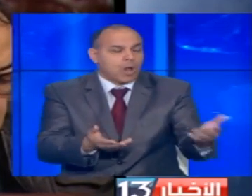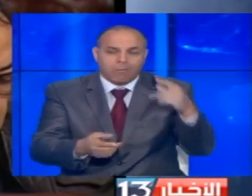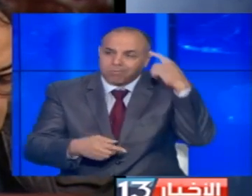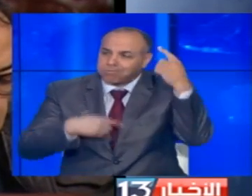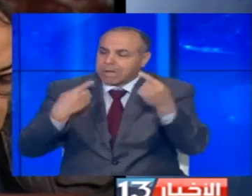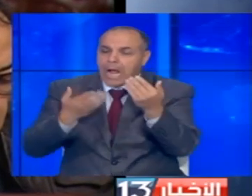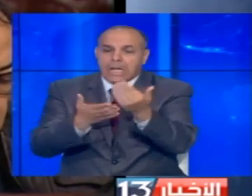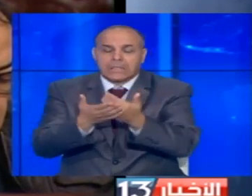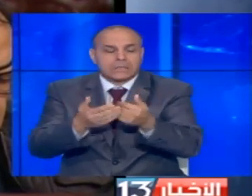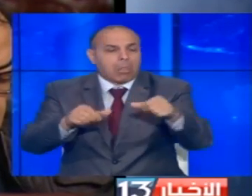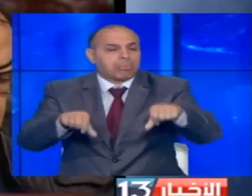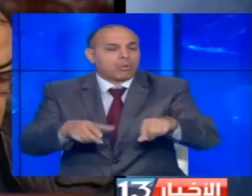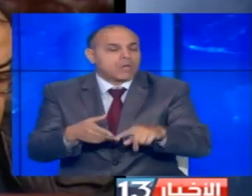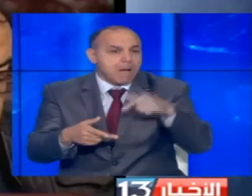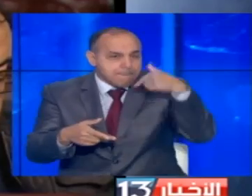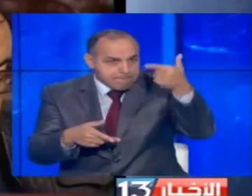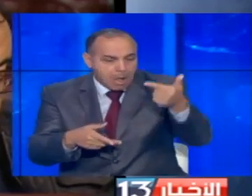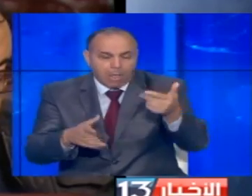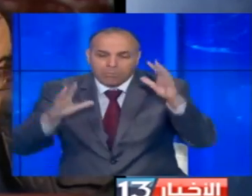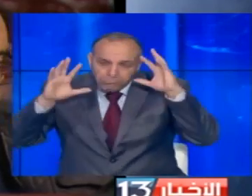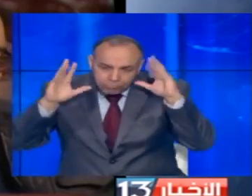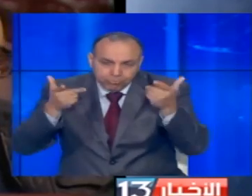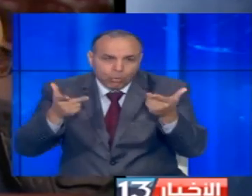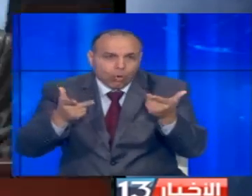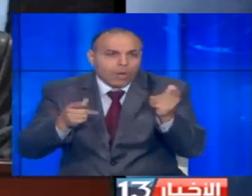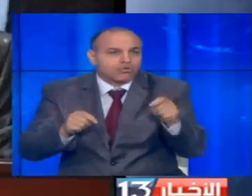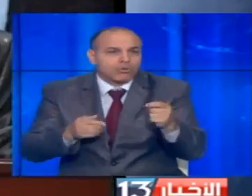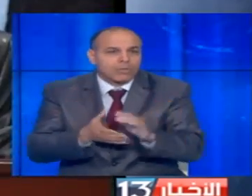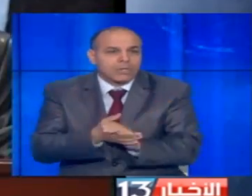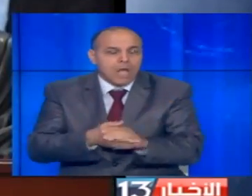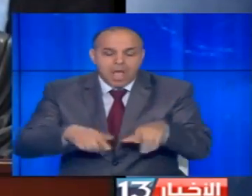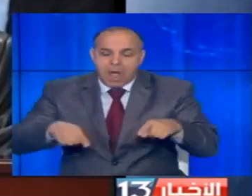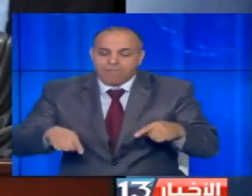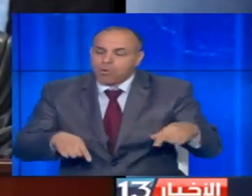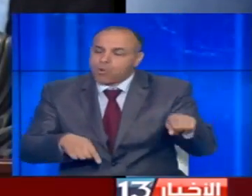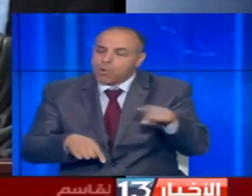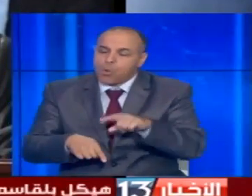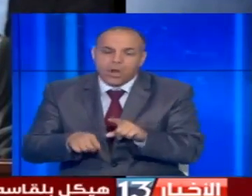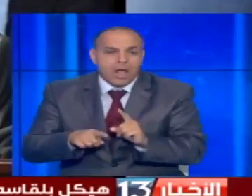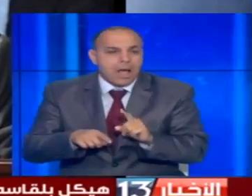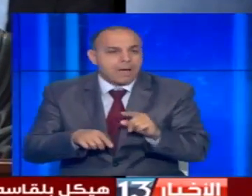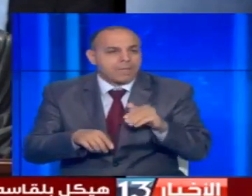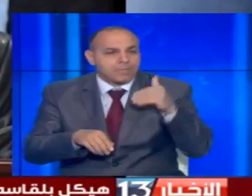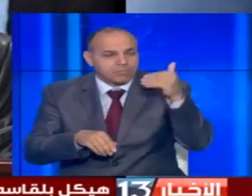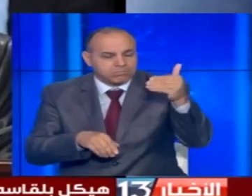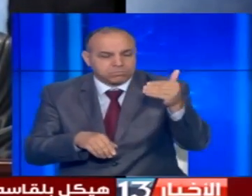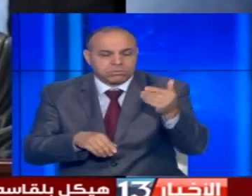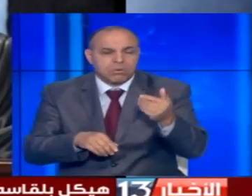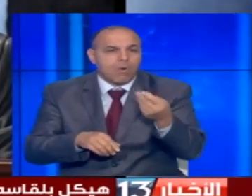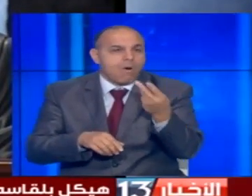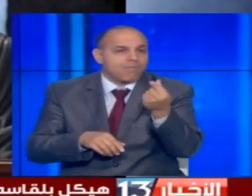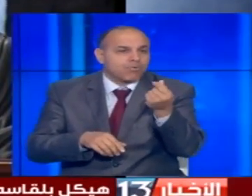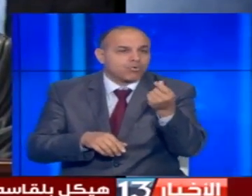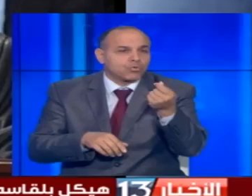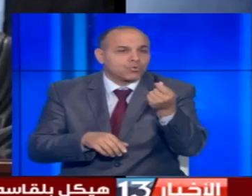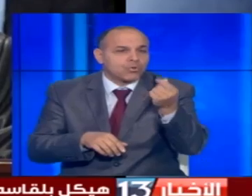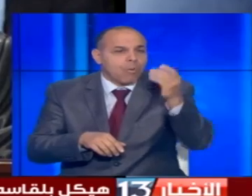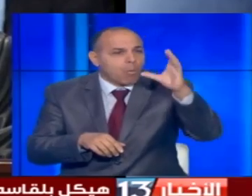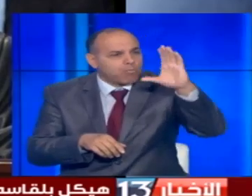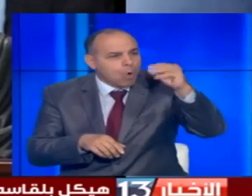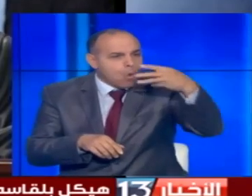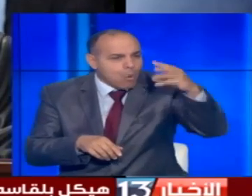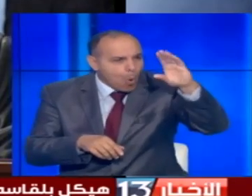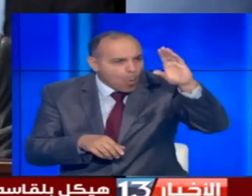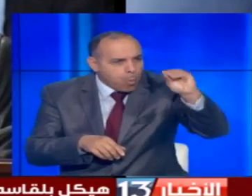ان اقتصادنا نهار وم بعد نلوم ان امورنا ماهيش با التخوف انه يكون كذلك معنا استنزاف لاحتياطي العمله